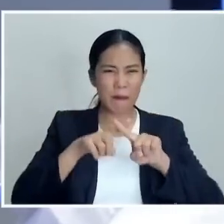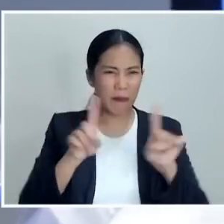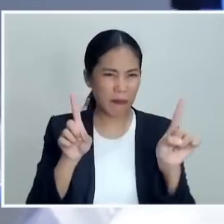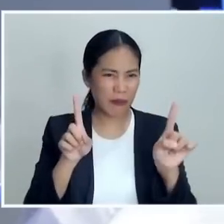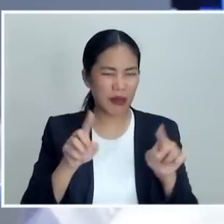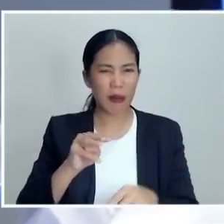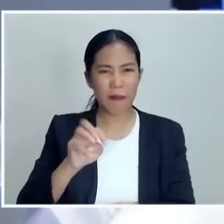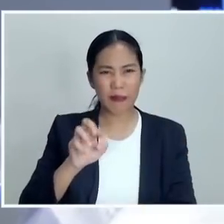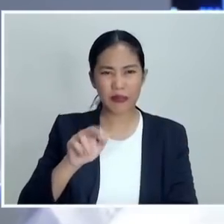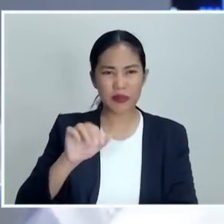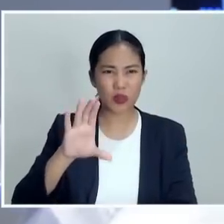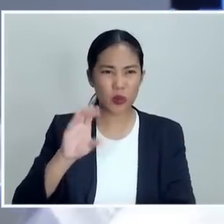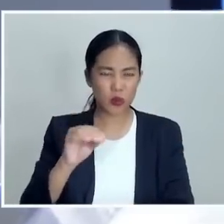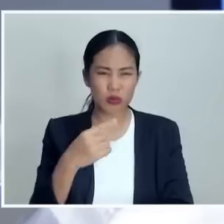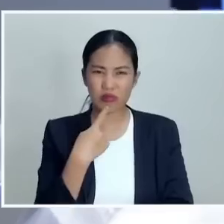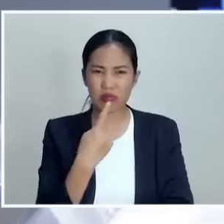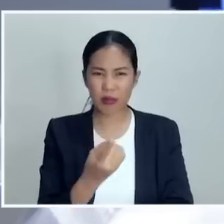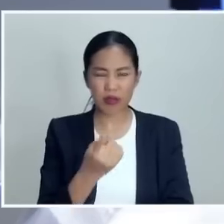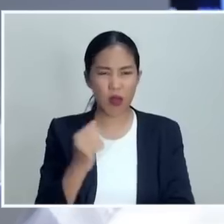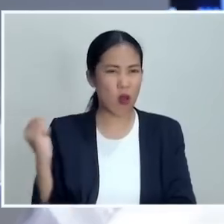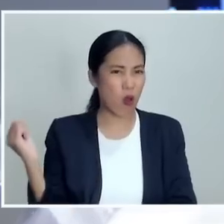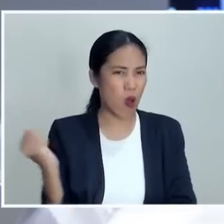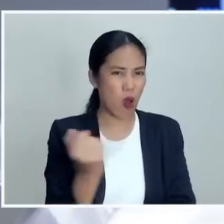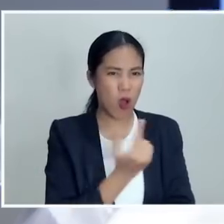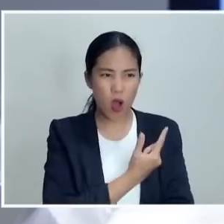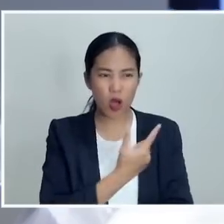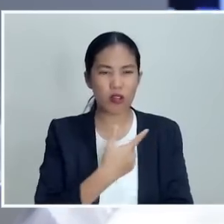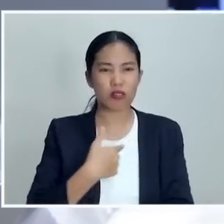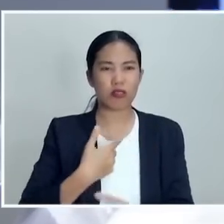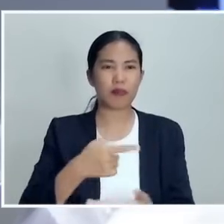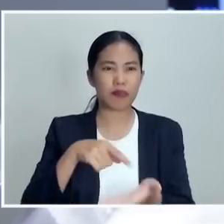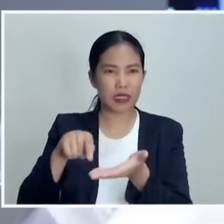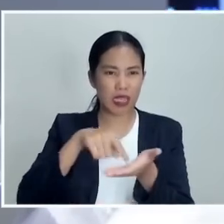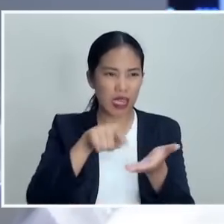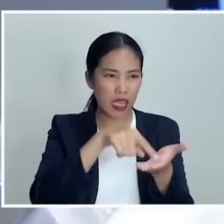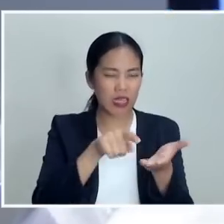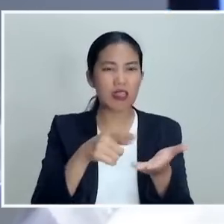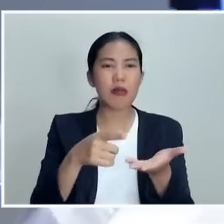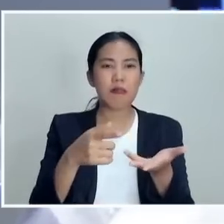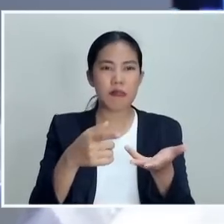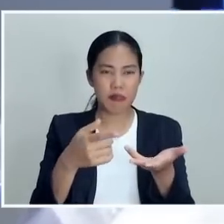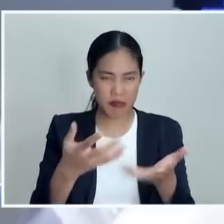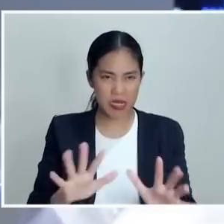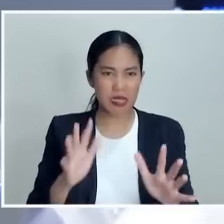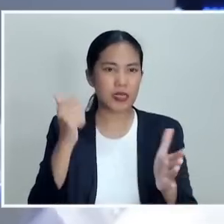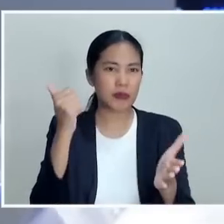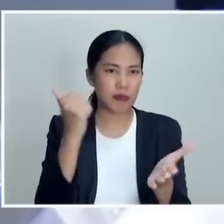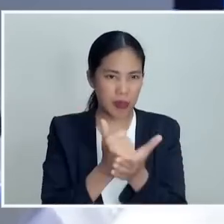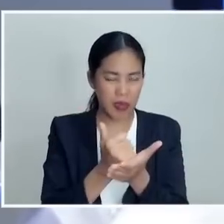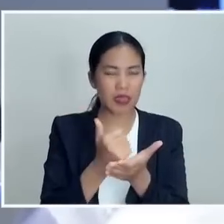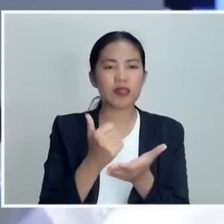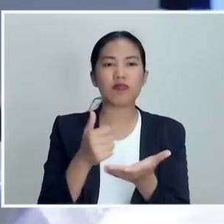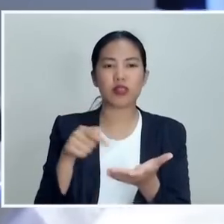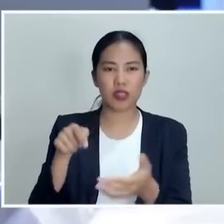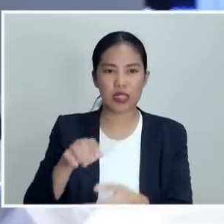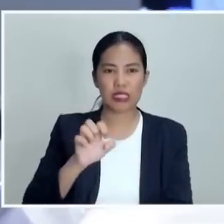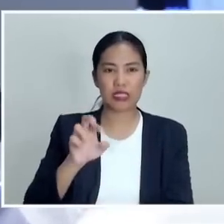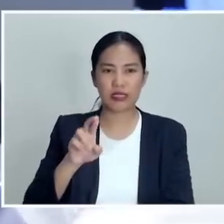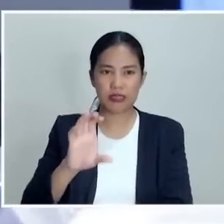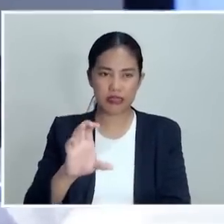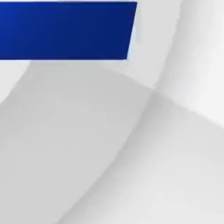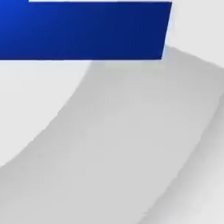Meralco, lahat ng sinisingil nila ay aprobado ng ERC. Nagpapatrol, Alvin L.